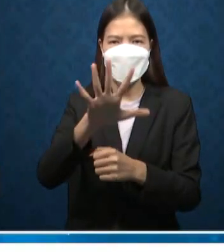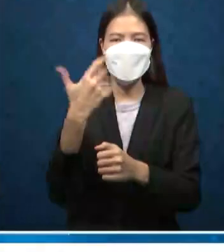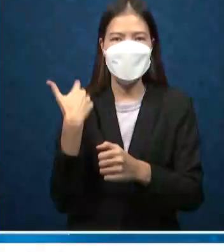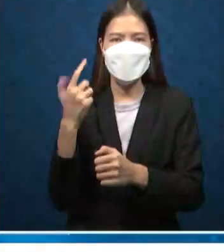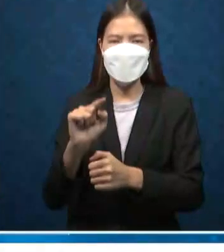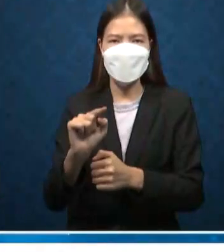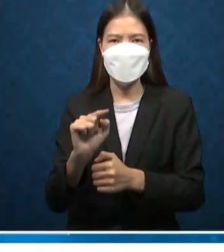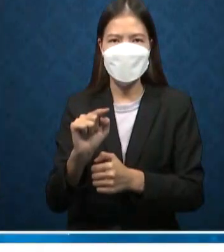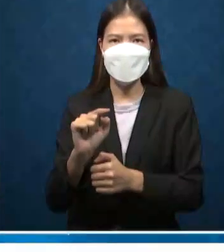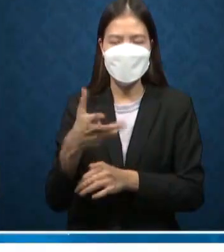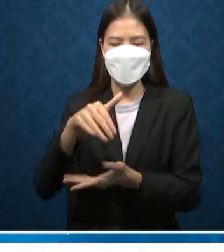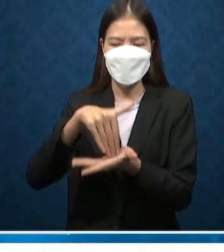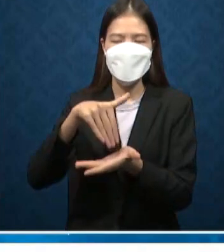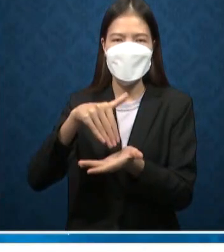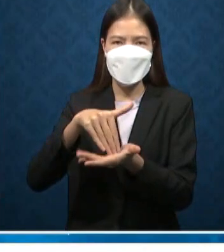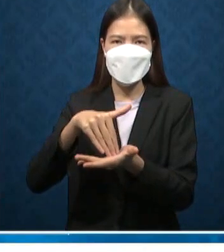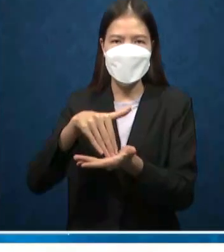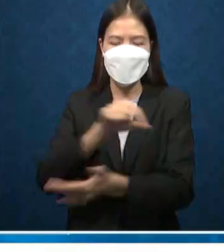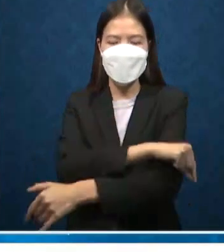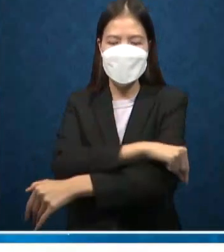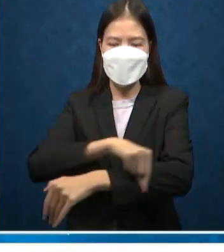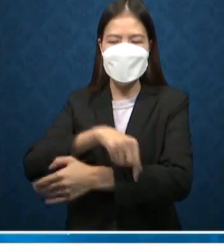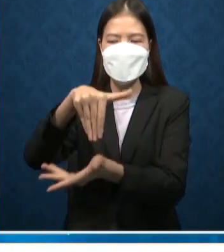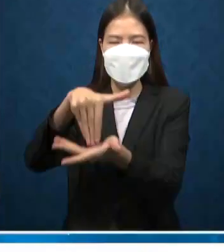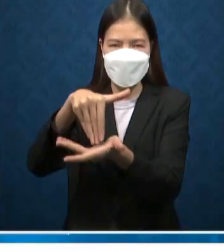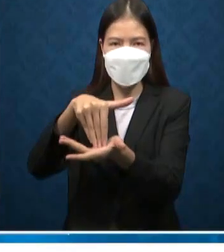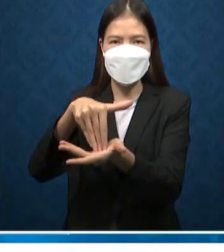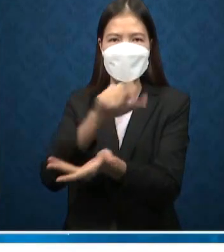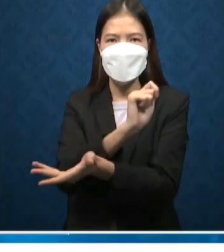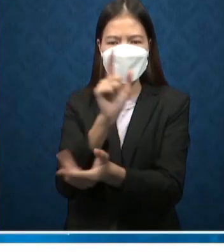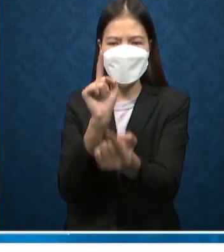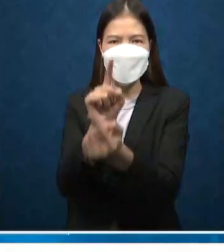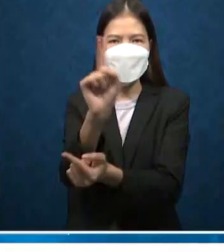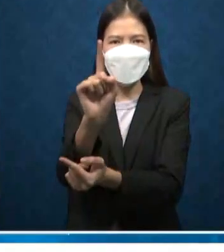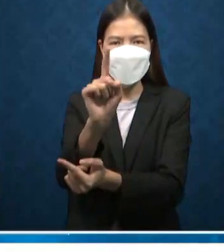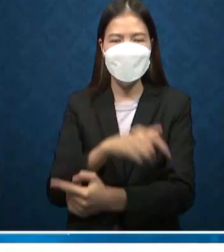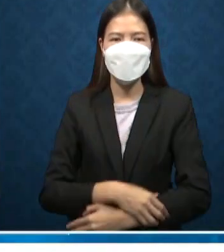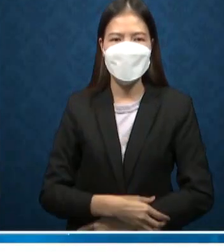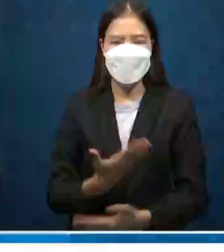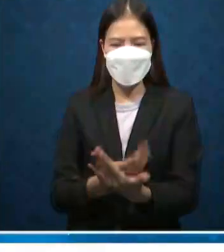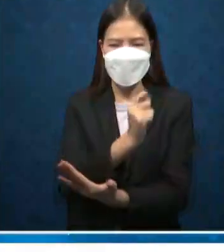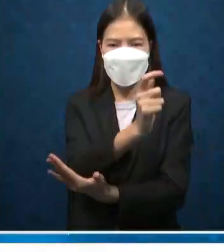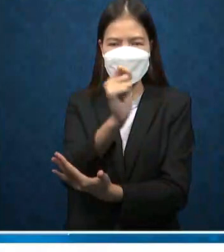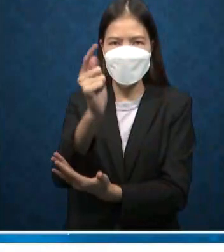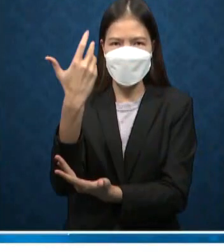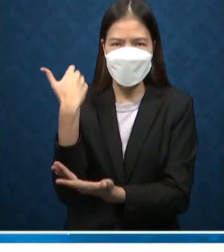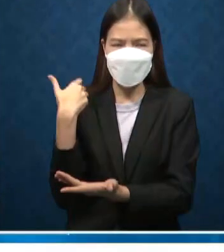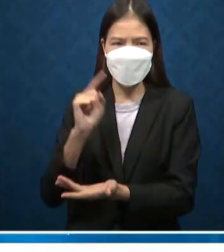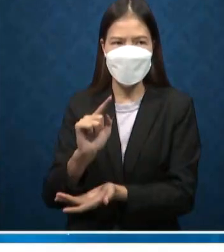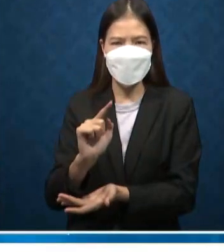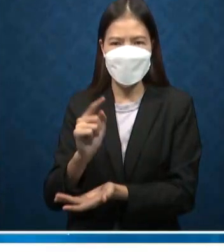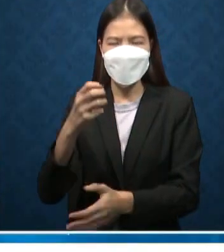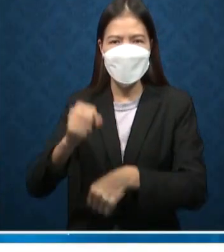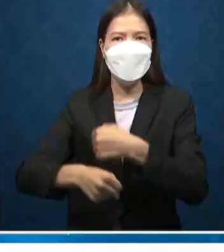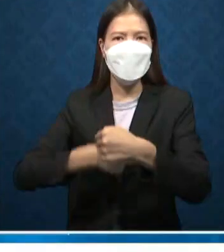ากกรมบัญชีกลางนะครับเราพบว่ามีการใช้จ่ายเงินคงคลังในช่วง